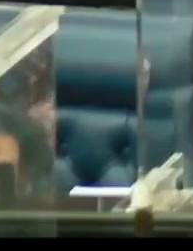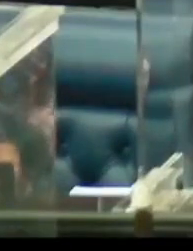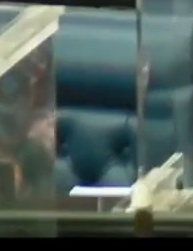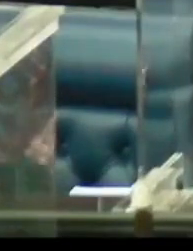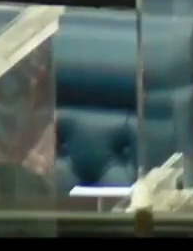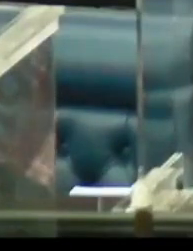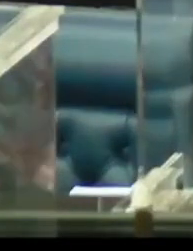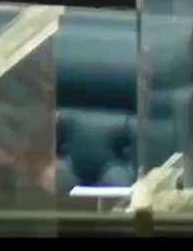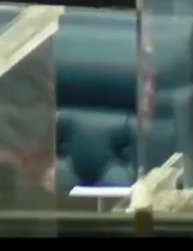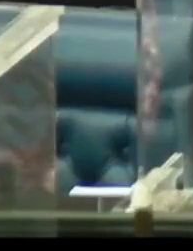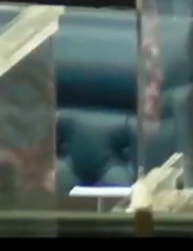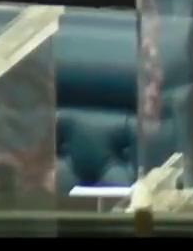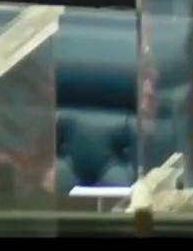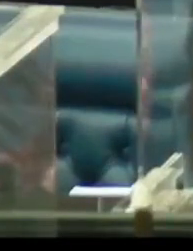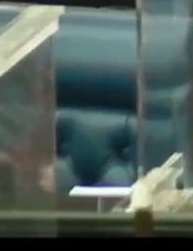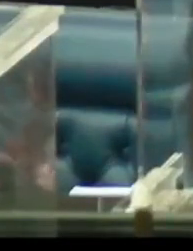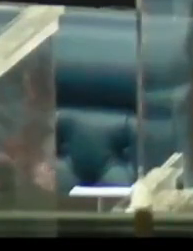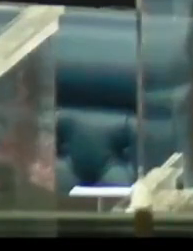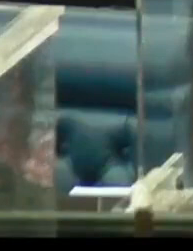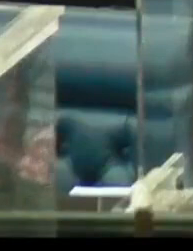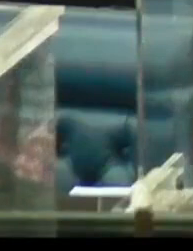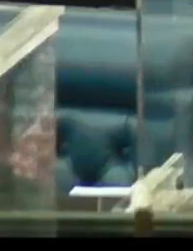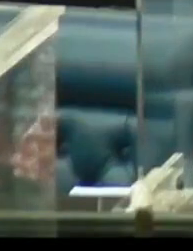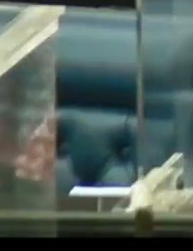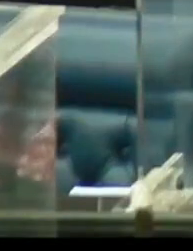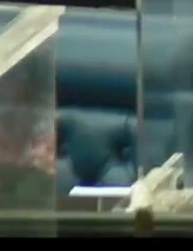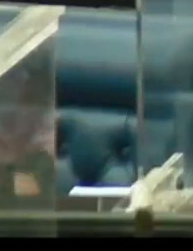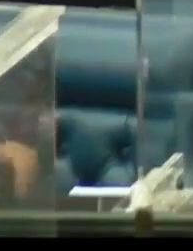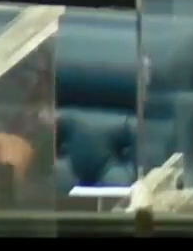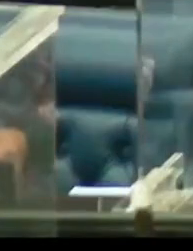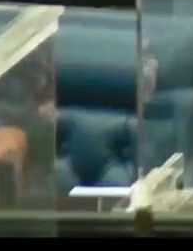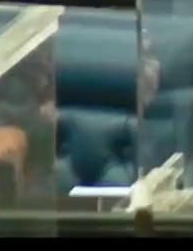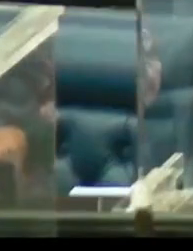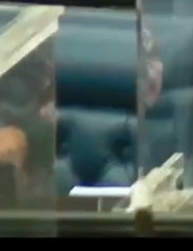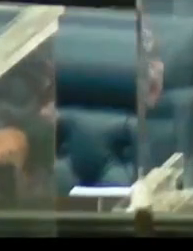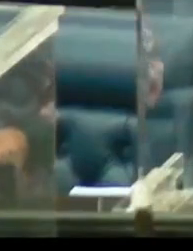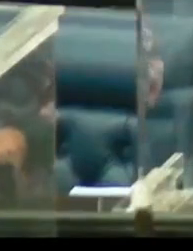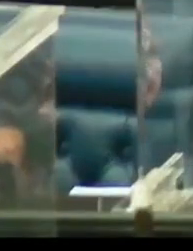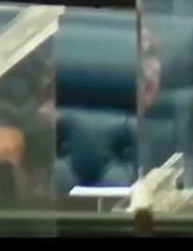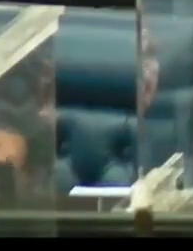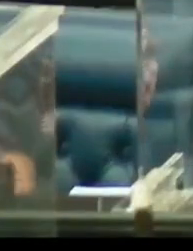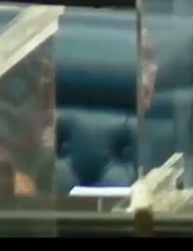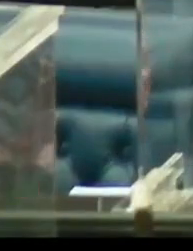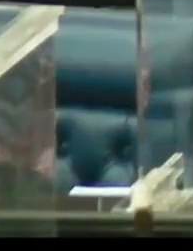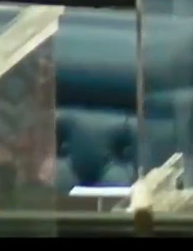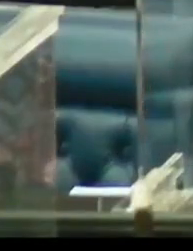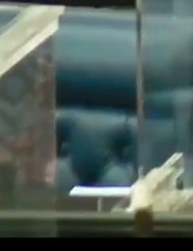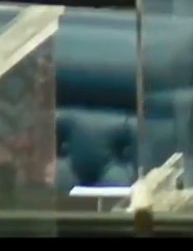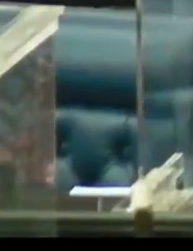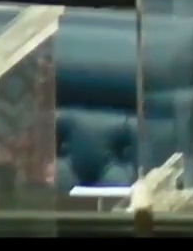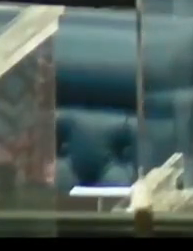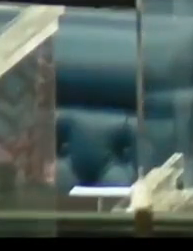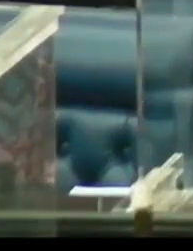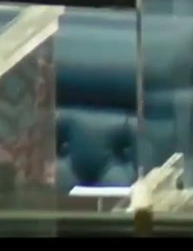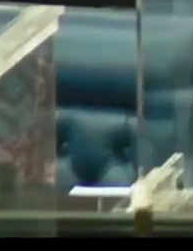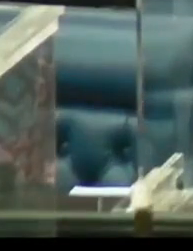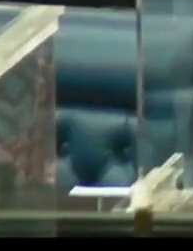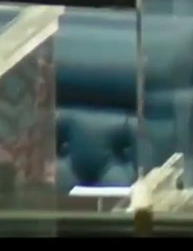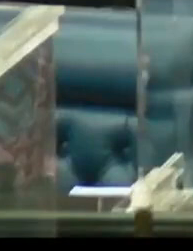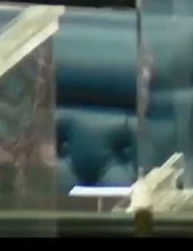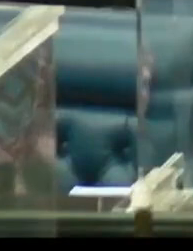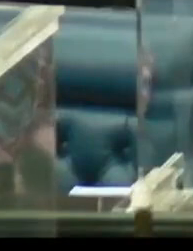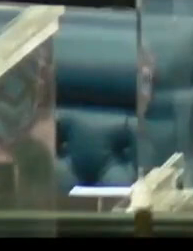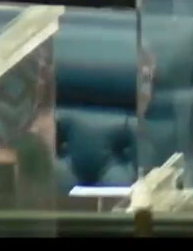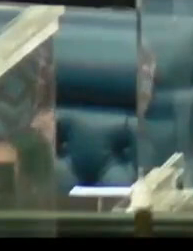kenaikan harga ini ditentukan oleh kuasa pasaran kebanyakan baja dan racun yang digunakan oleh